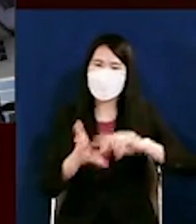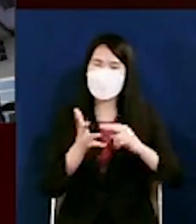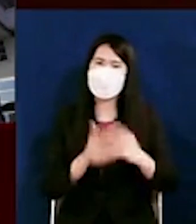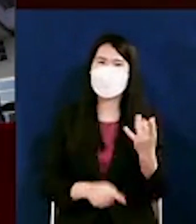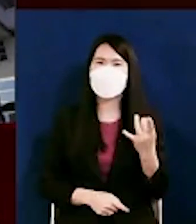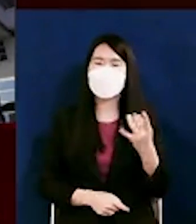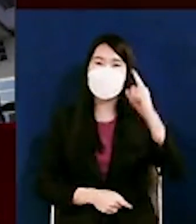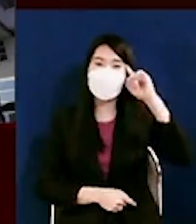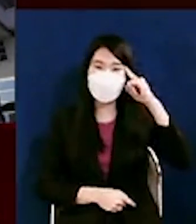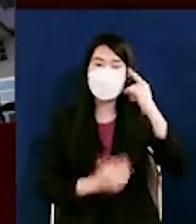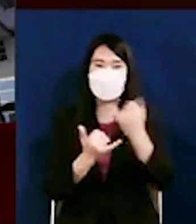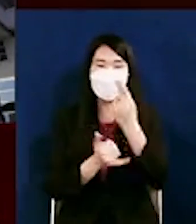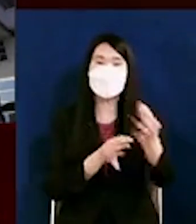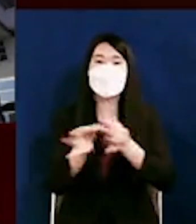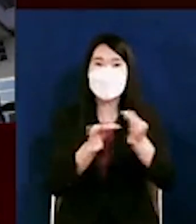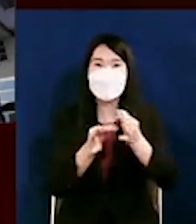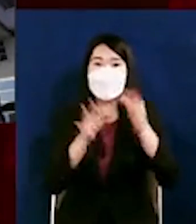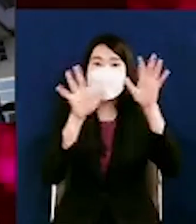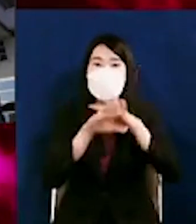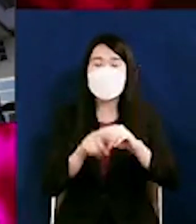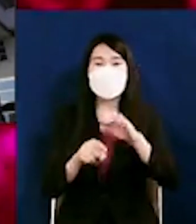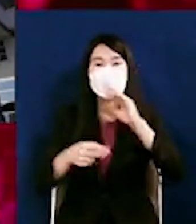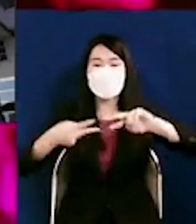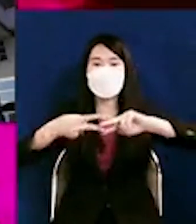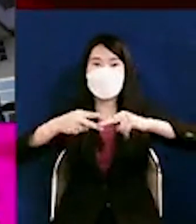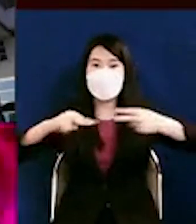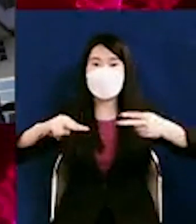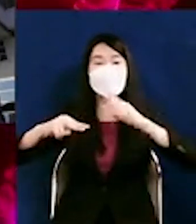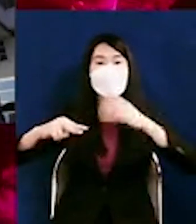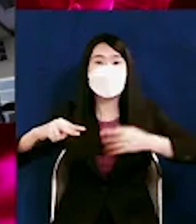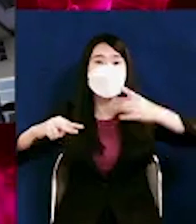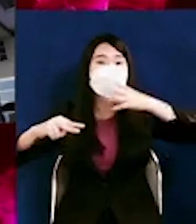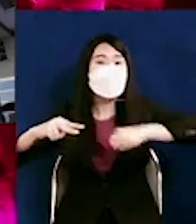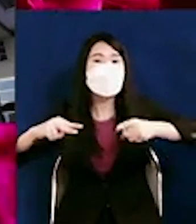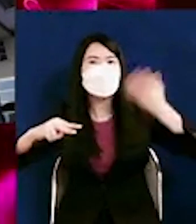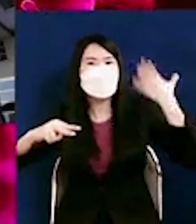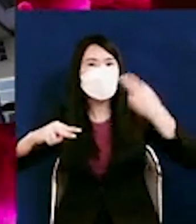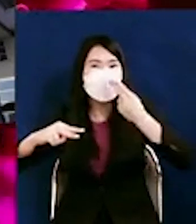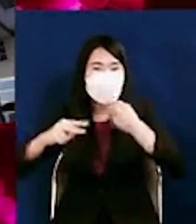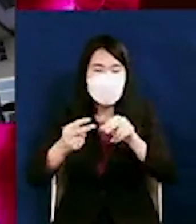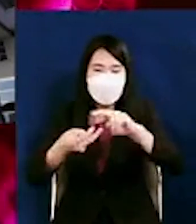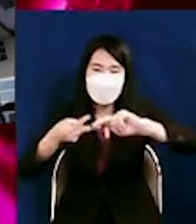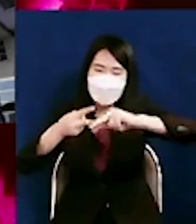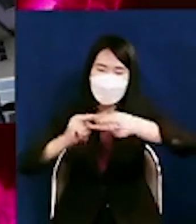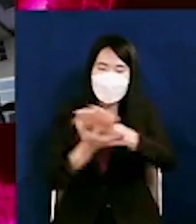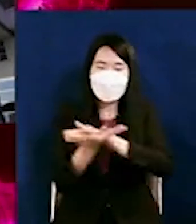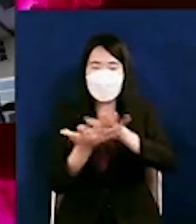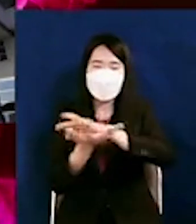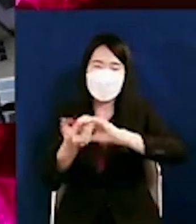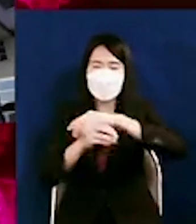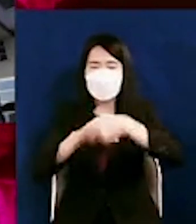แปลว่าอะไรก็คือหมายความว่ามันมีส่วนของสายพันธุ์เดิมแล้วมันก็มีการเติมการกลายพันธุ์บางอย่